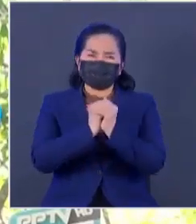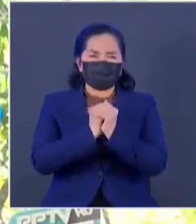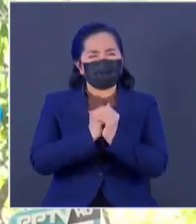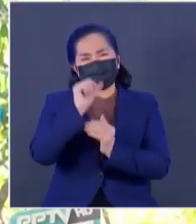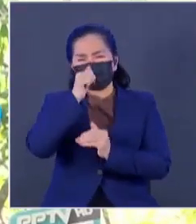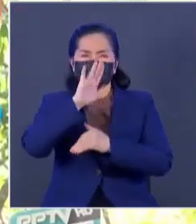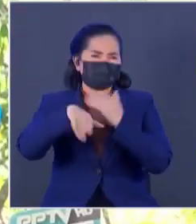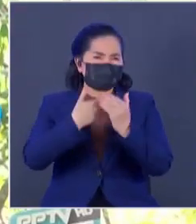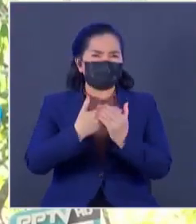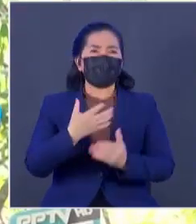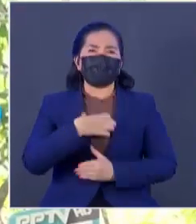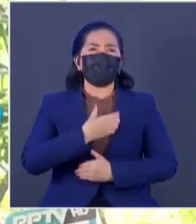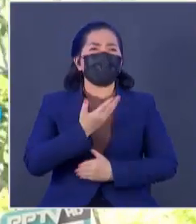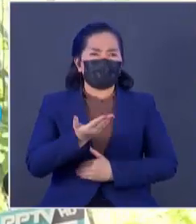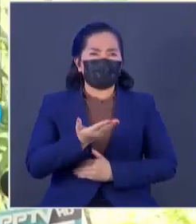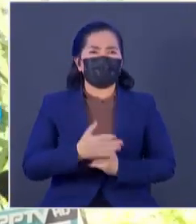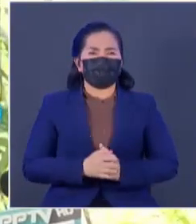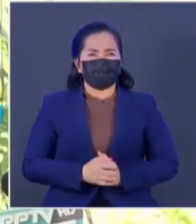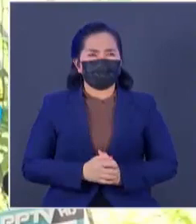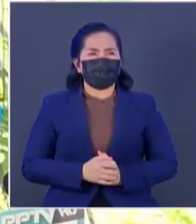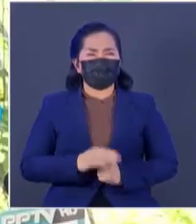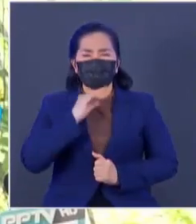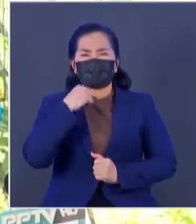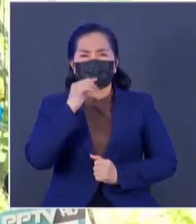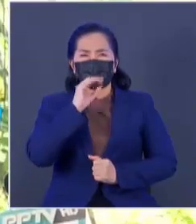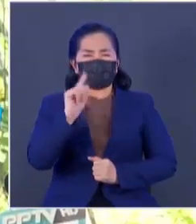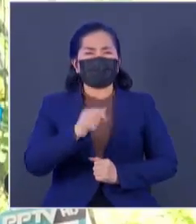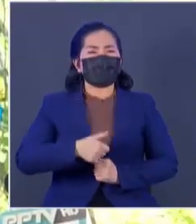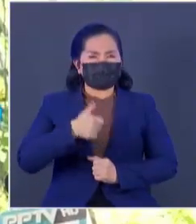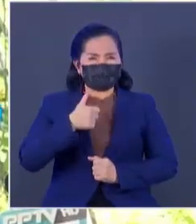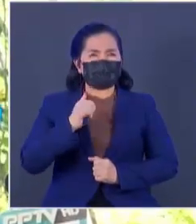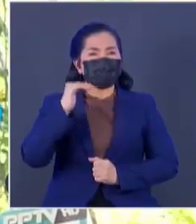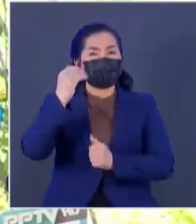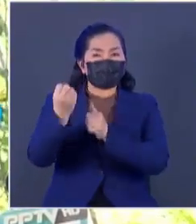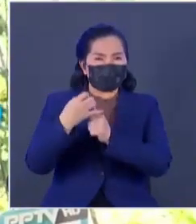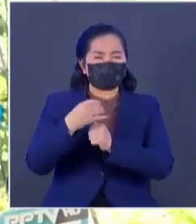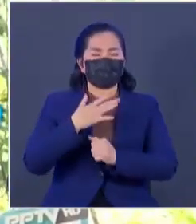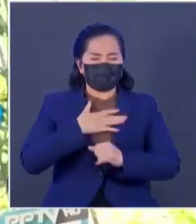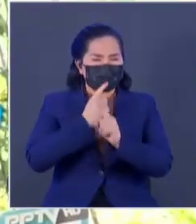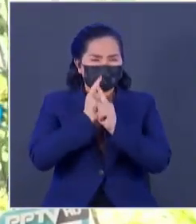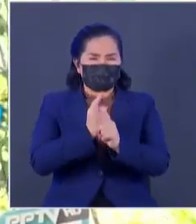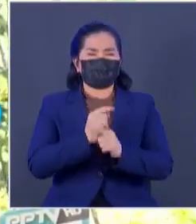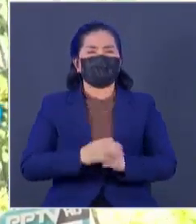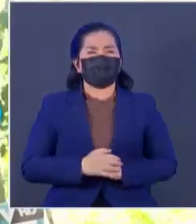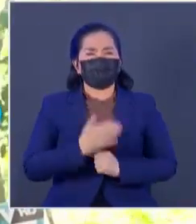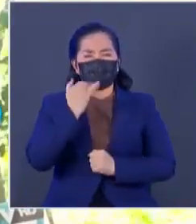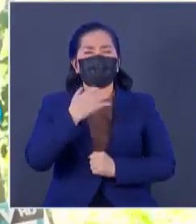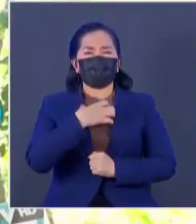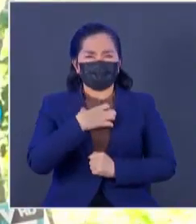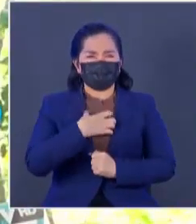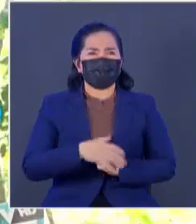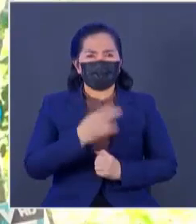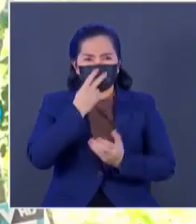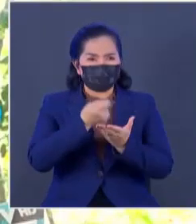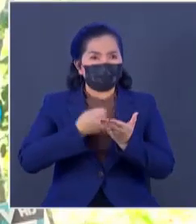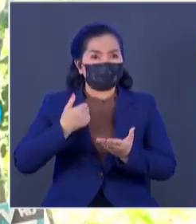นอินเดียอะไรเงี้ยฮะคืออะไรที่เขาว่าดีที่พี่ผู้ใหญ่แนะนำมาเราก็ไปลองหมดครับ ตอนนี้ไปดูดว